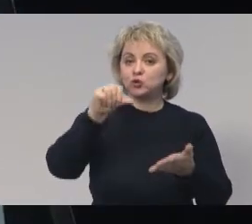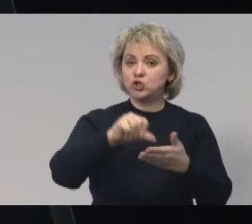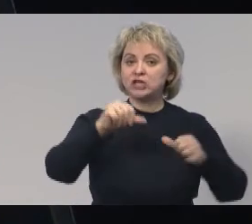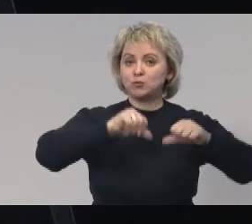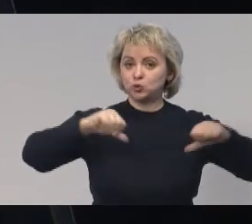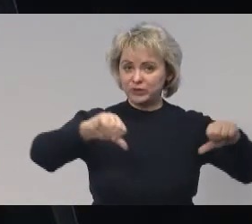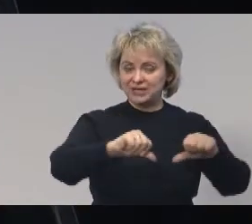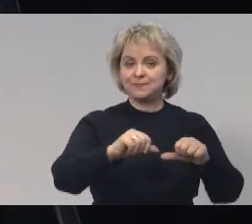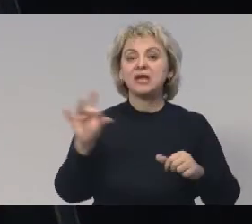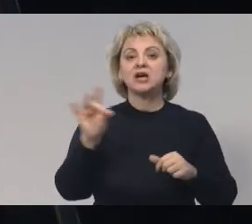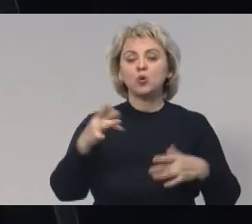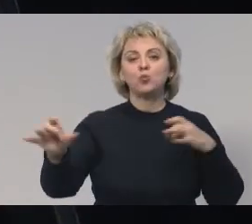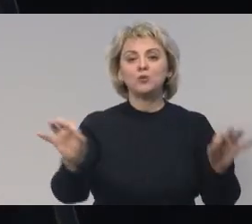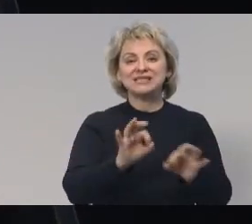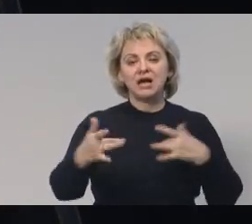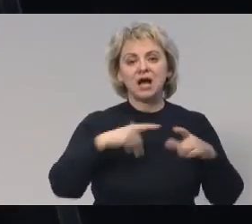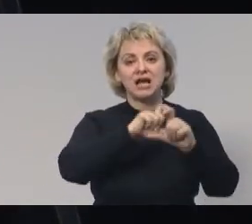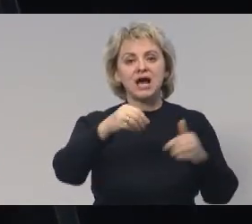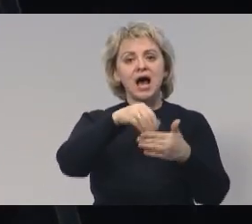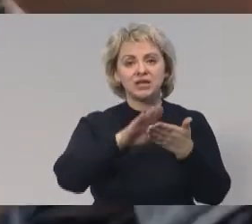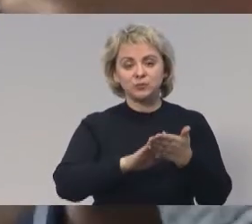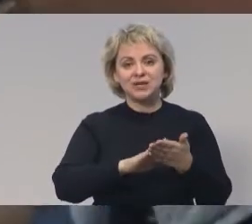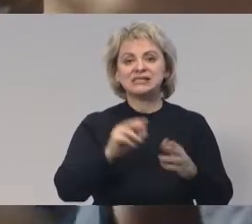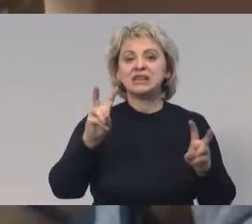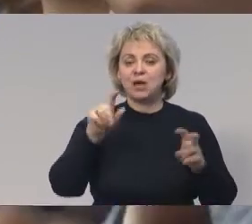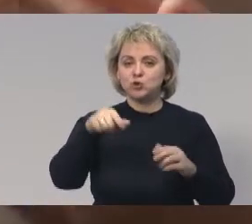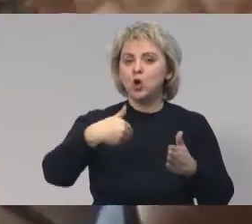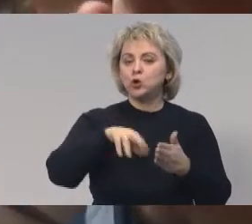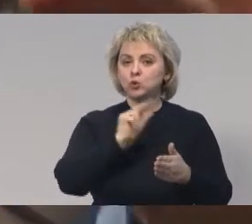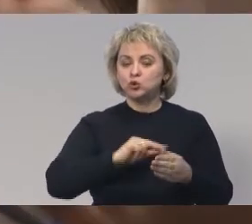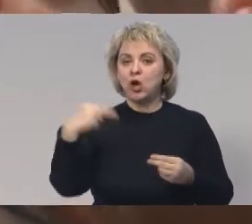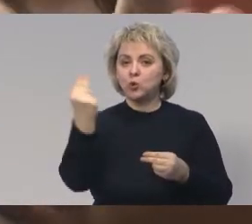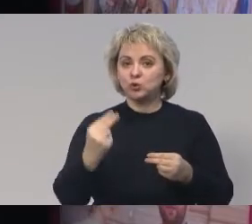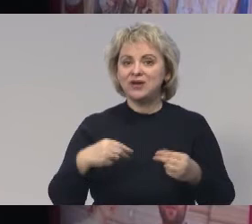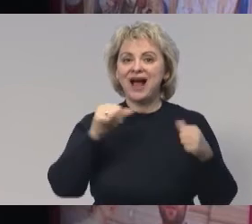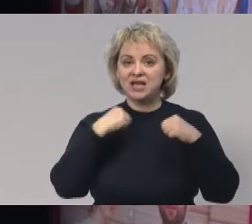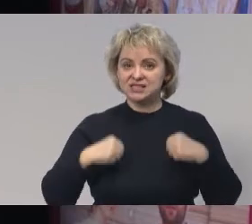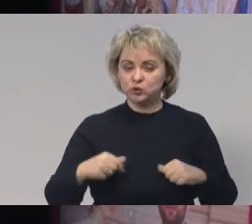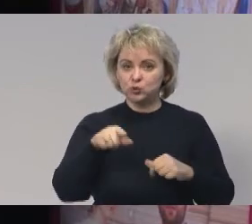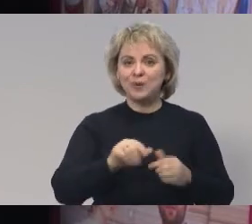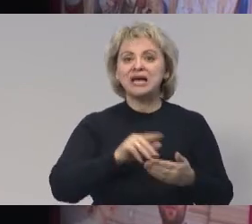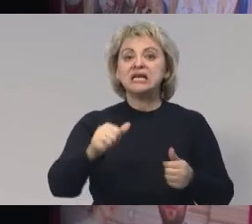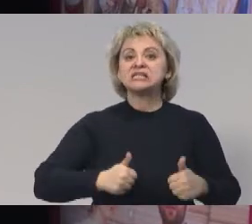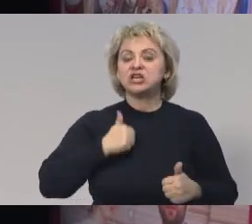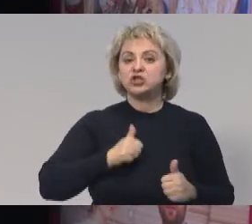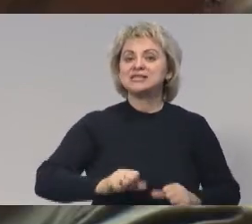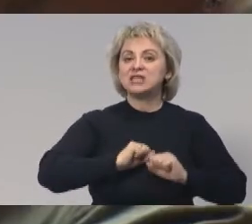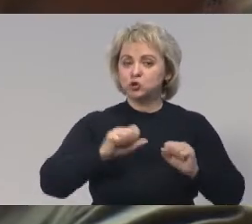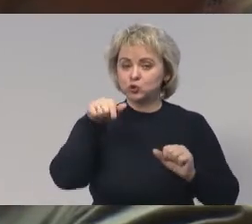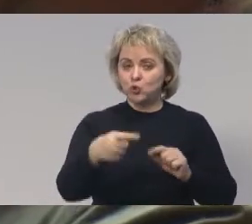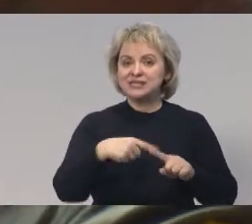жюри. Ростовский музыкальный театр отметили в номинациях «Лучшая работа художника по костюмам», «За честь и достоинство»,